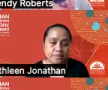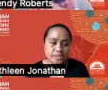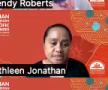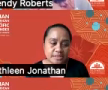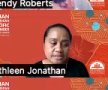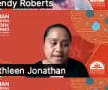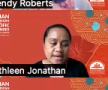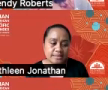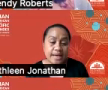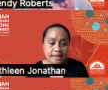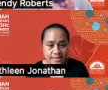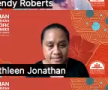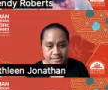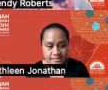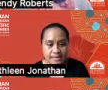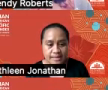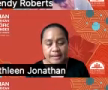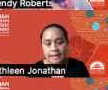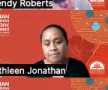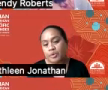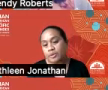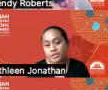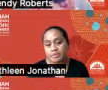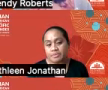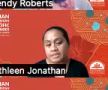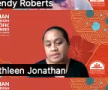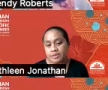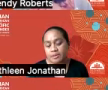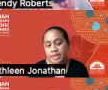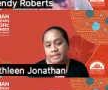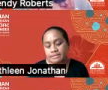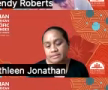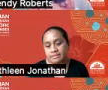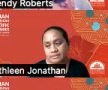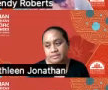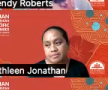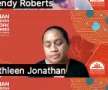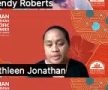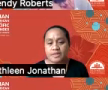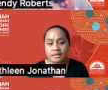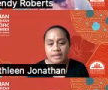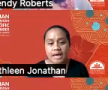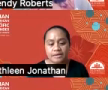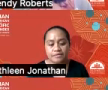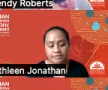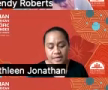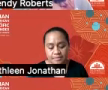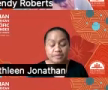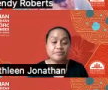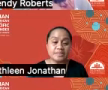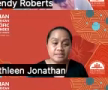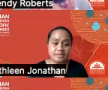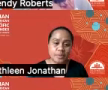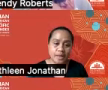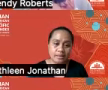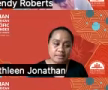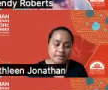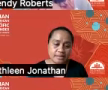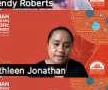Many languages and dialects. هناك الكثير من الدول الجزيري دول